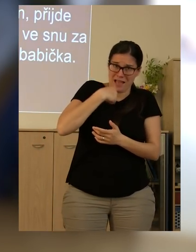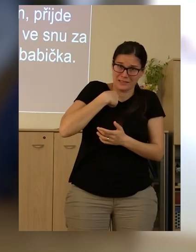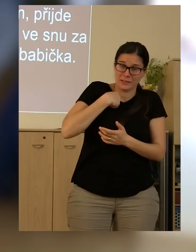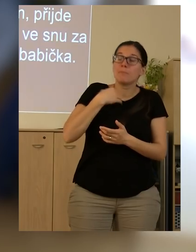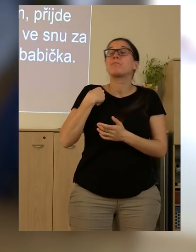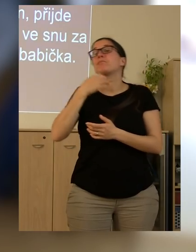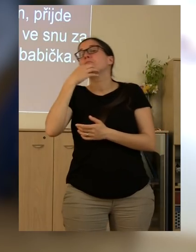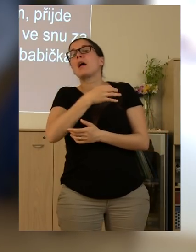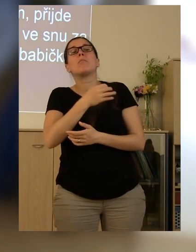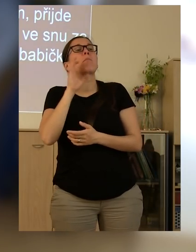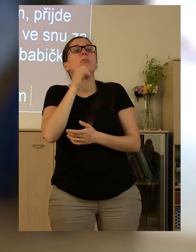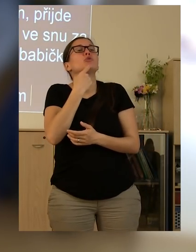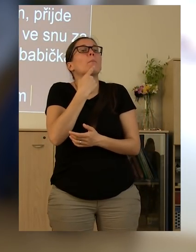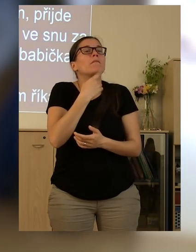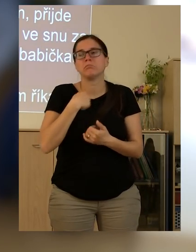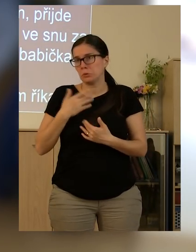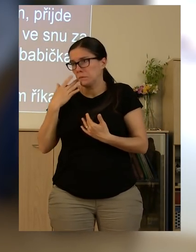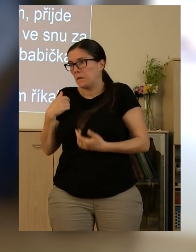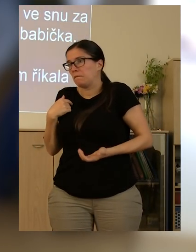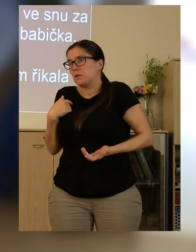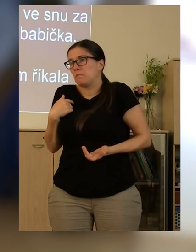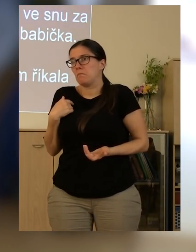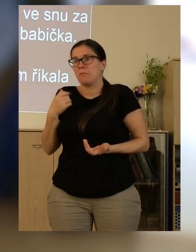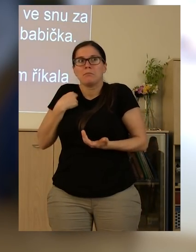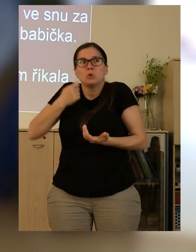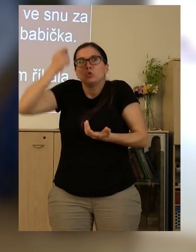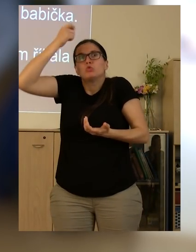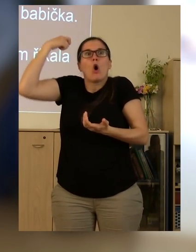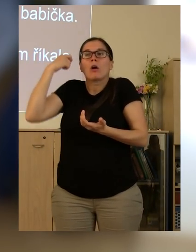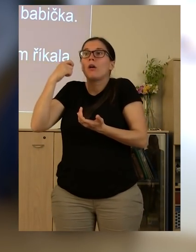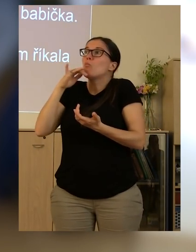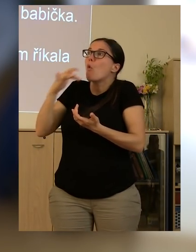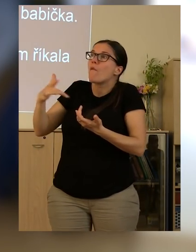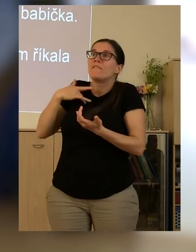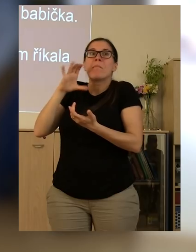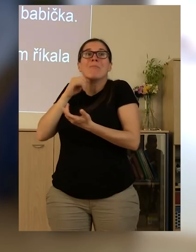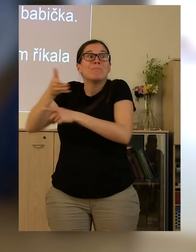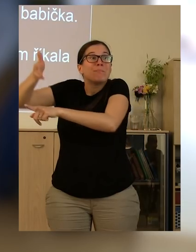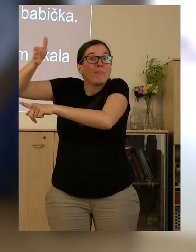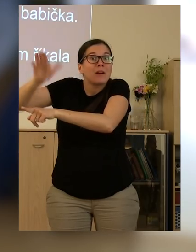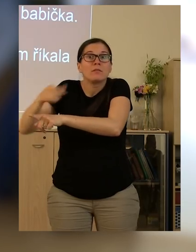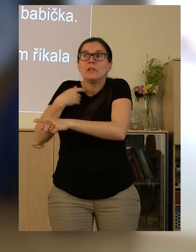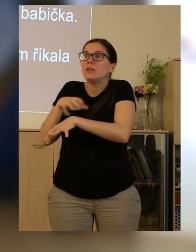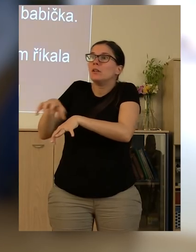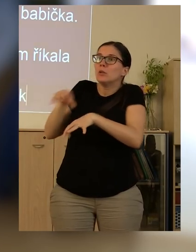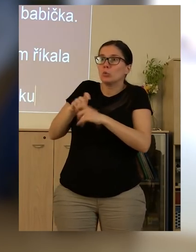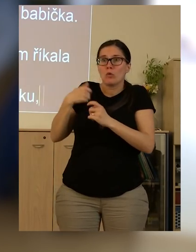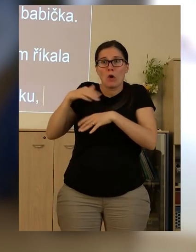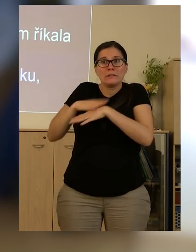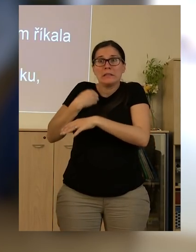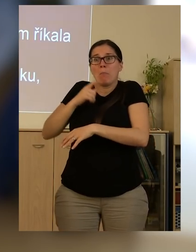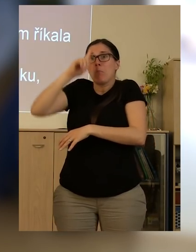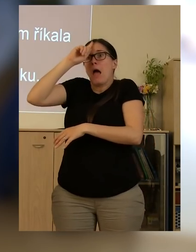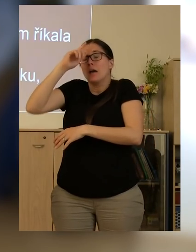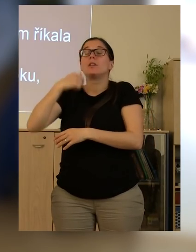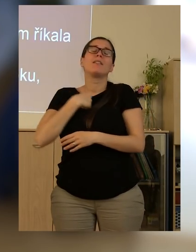vaše babička? No to já nevím, jako, já jsem byl tak v šoku, že na mě mluví mrtvá babička, protože si myslím, že jsem blázen. A já říkám tomu